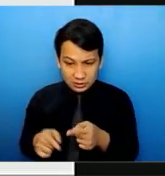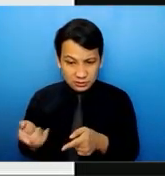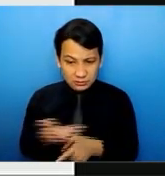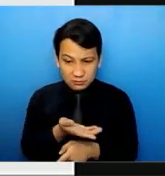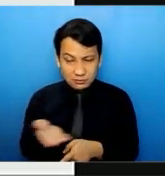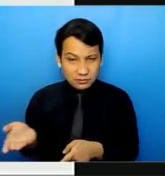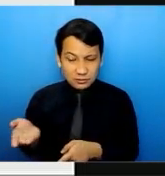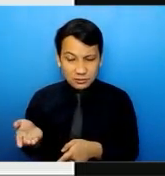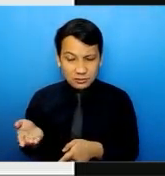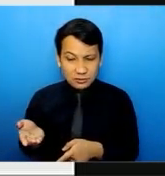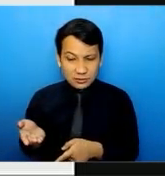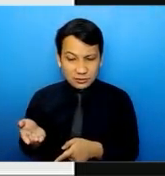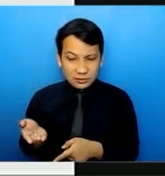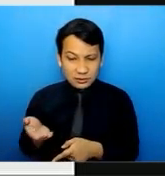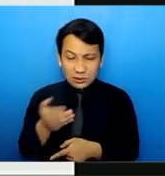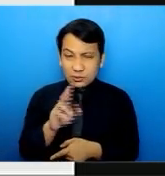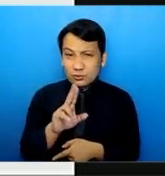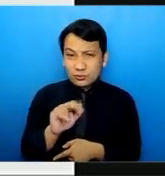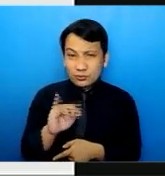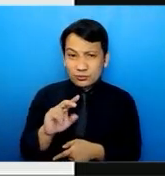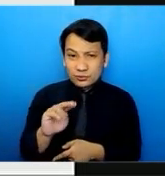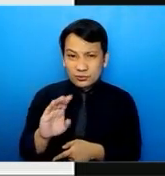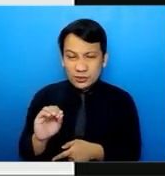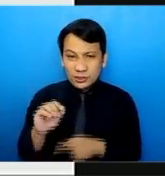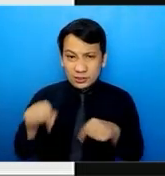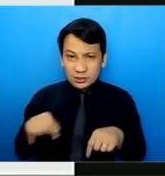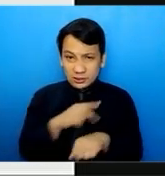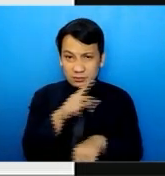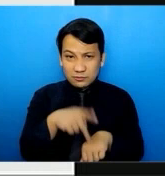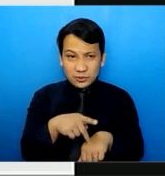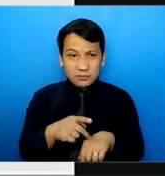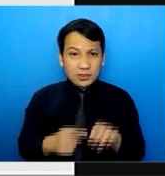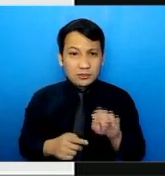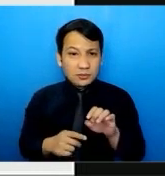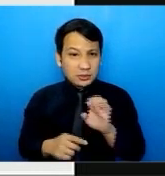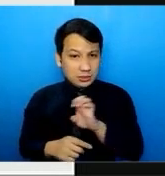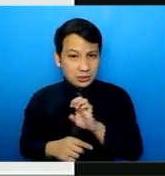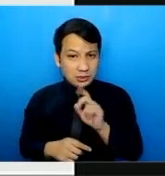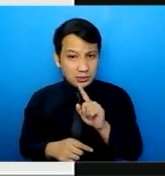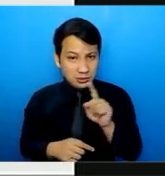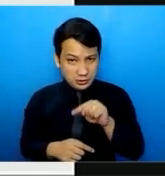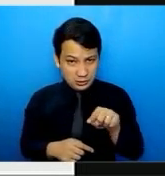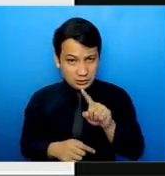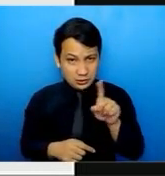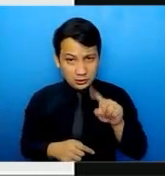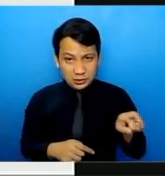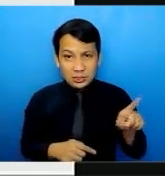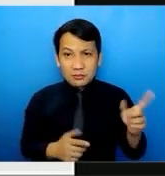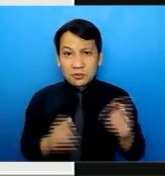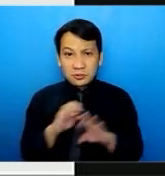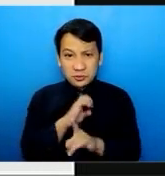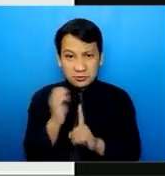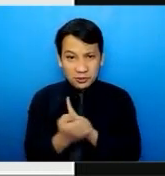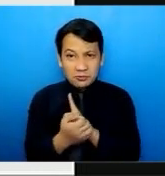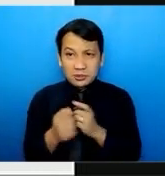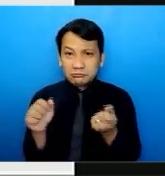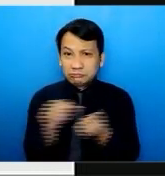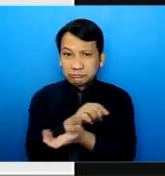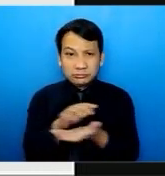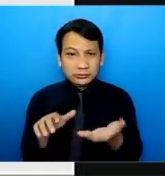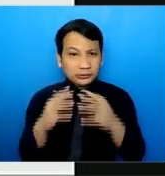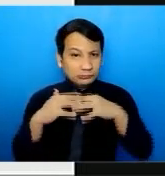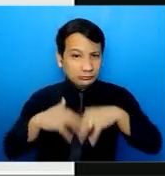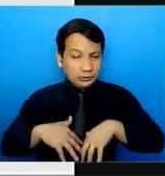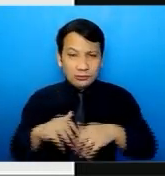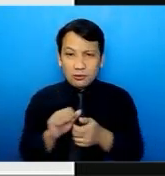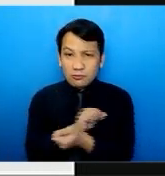in Union Banks, in the Philippine EEZ that are being damaged, and part of that damage is